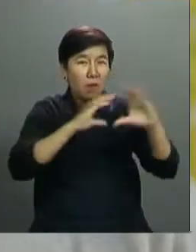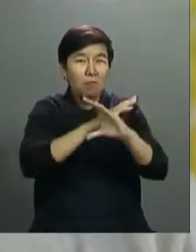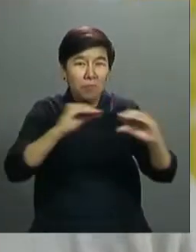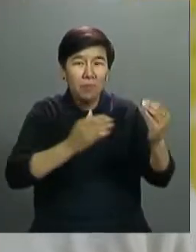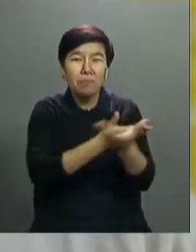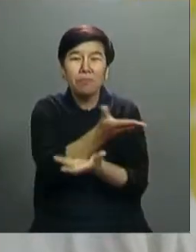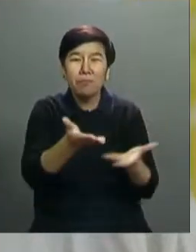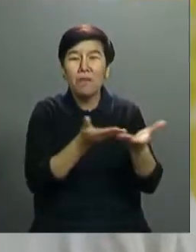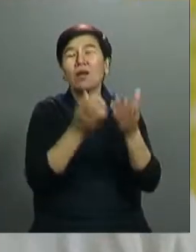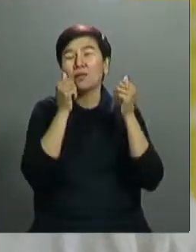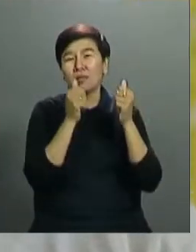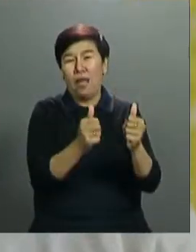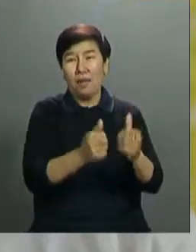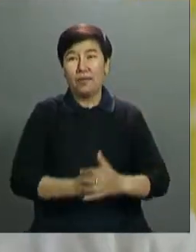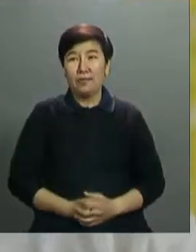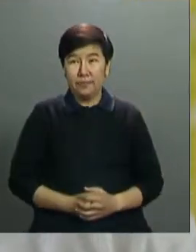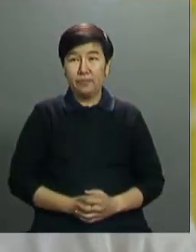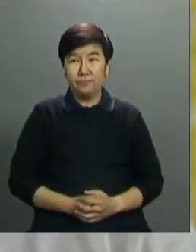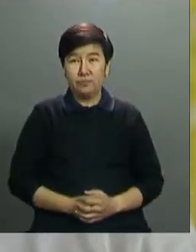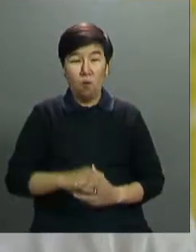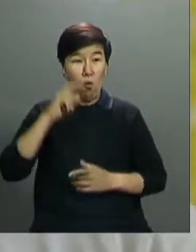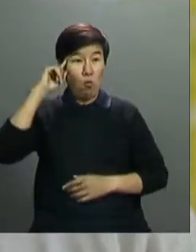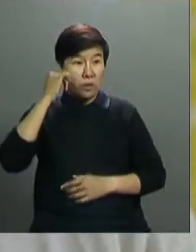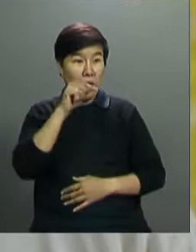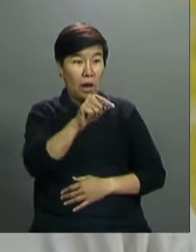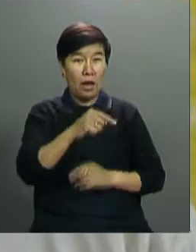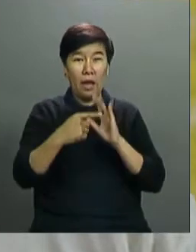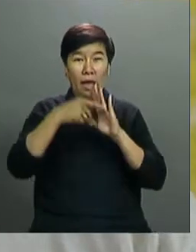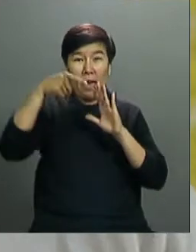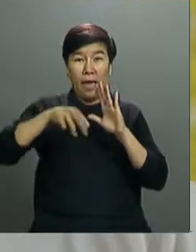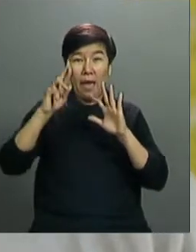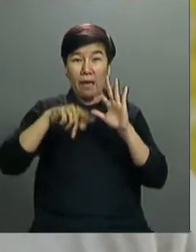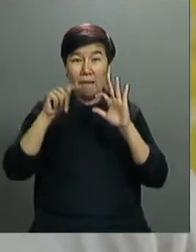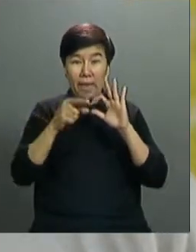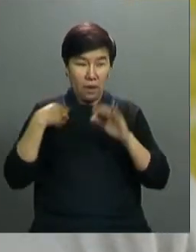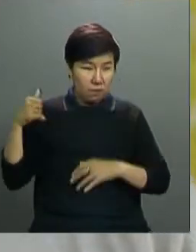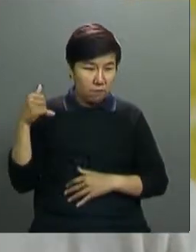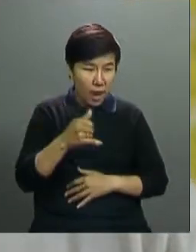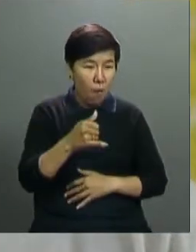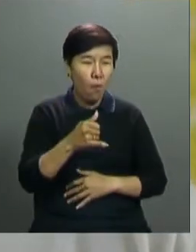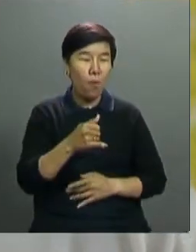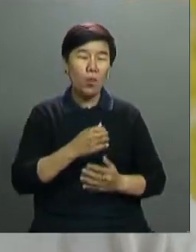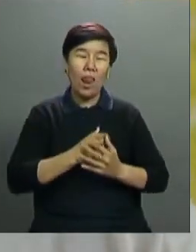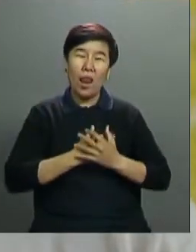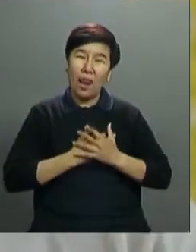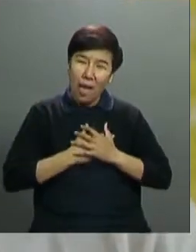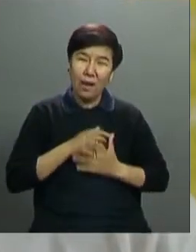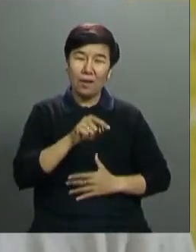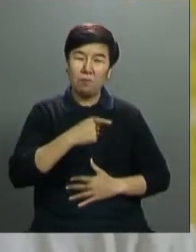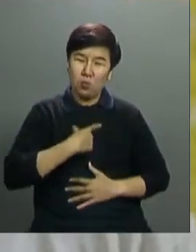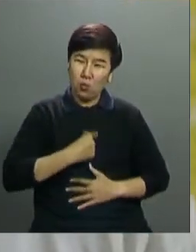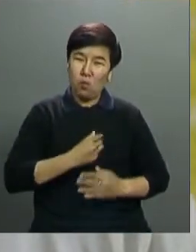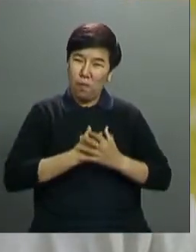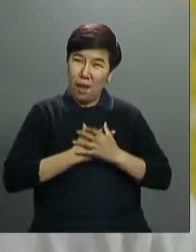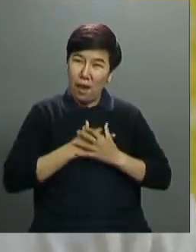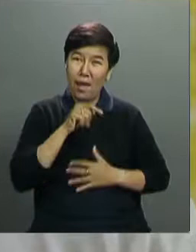ชื่อว่าพอพวกเขามารู้จักแพร่งอ่ะเขาจะตกหลุมรักมันเหมือนที่เราเป็นเมื่อวันหนึ่งเขาชอบมันเขารักมันเขาจะ